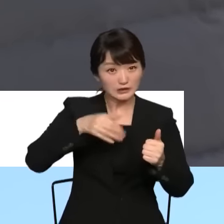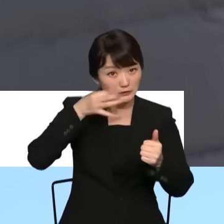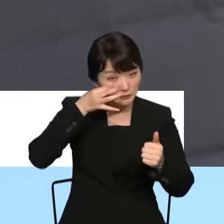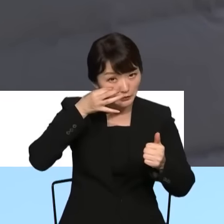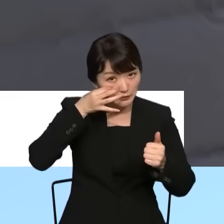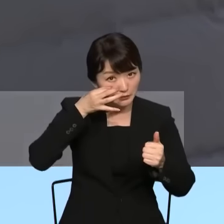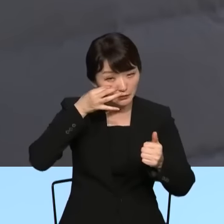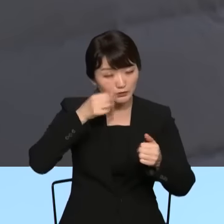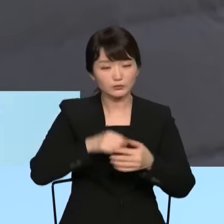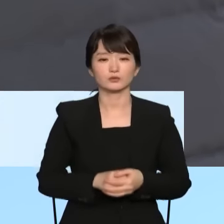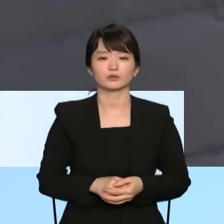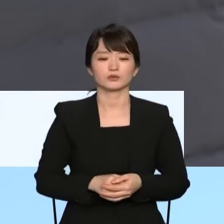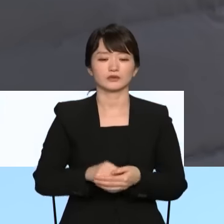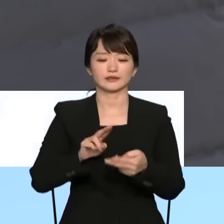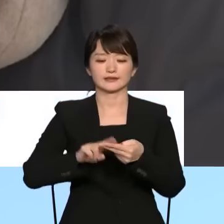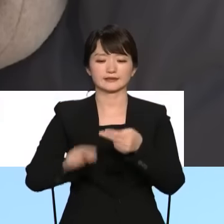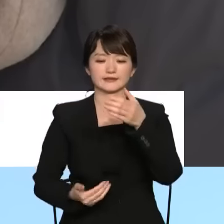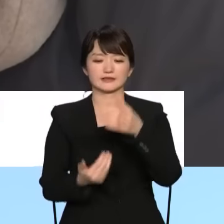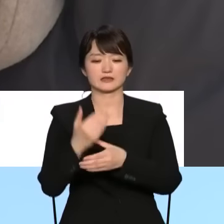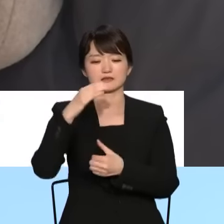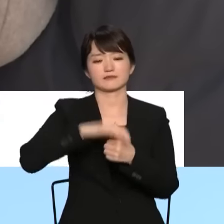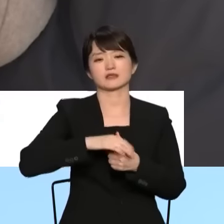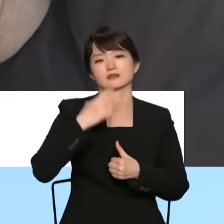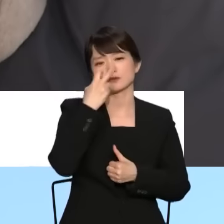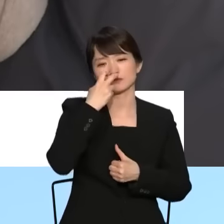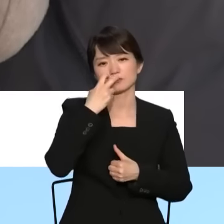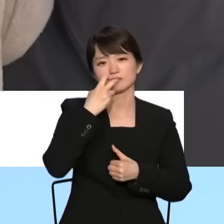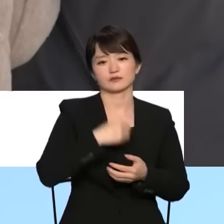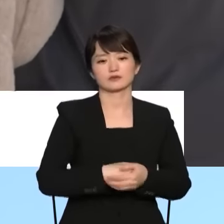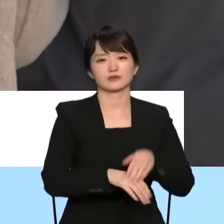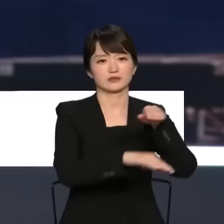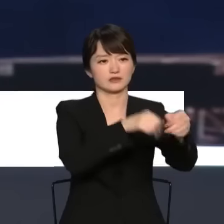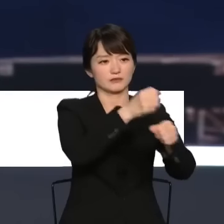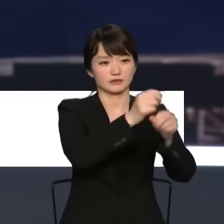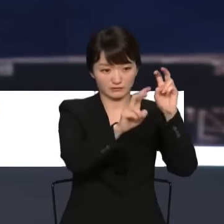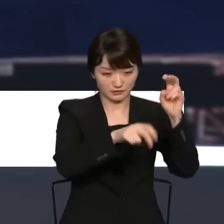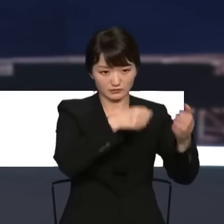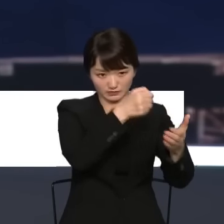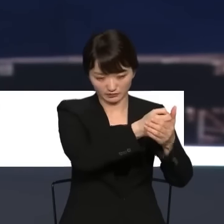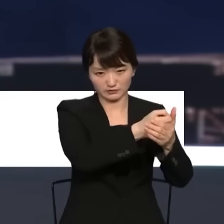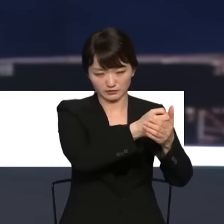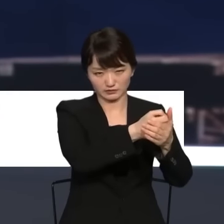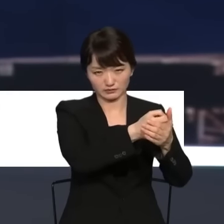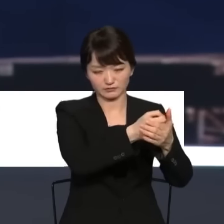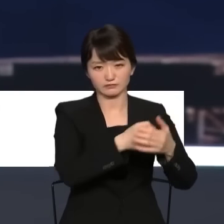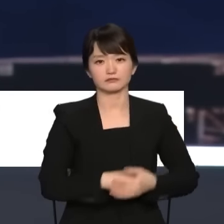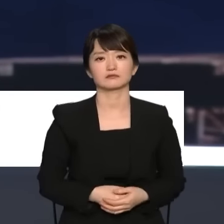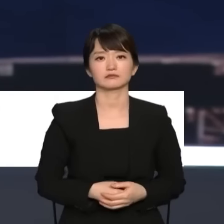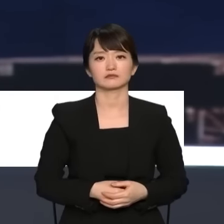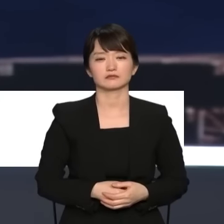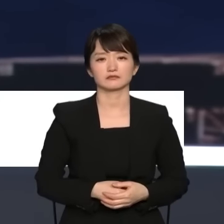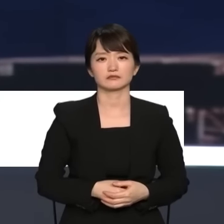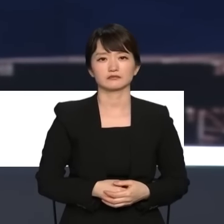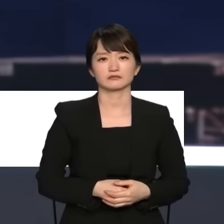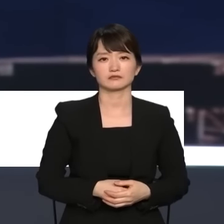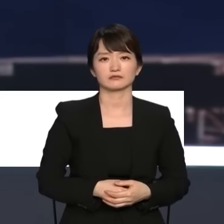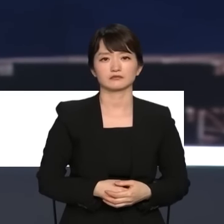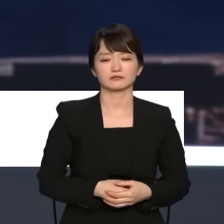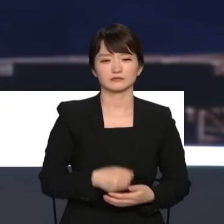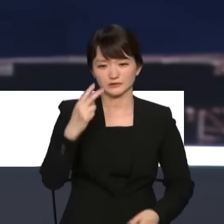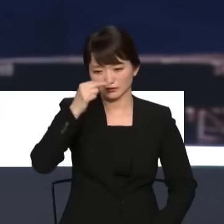사건을 수사하라는음 음 제조사 결정을 내렸습니다 결국 검찰이 경찰로 재수사 요청을